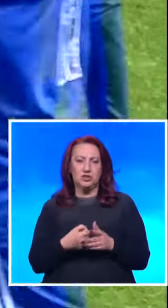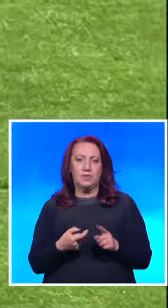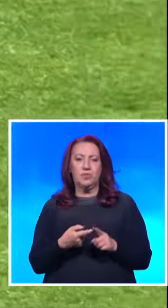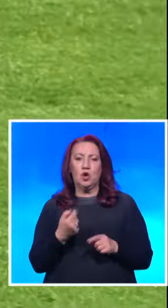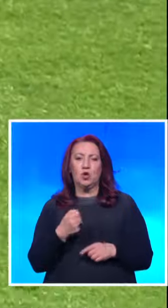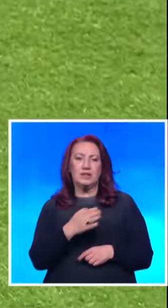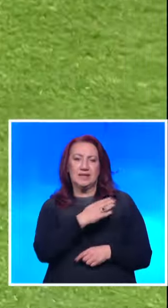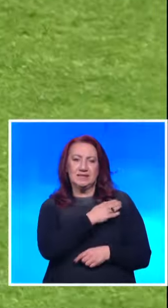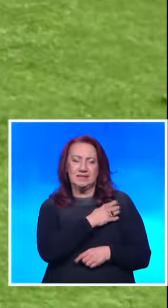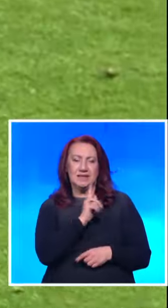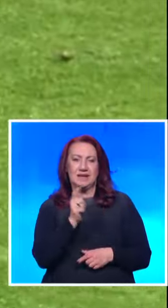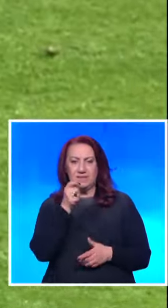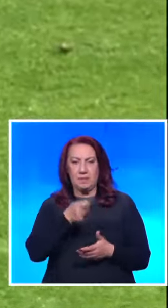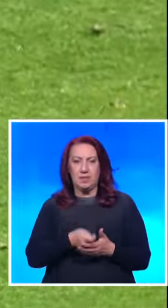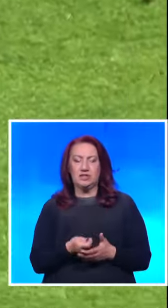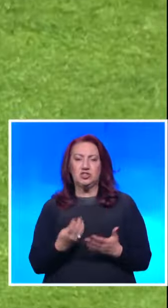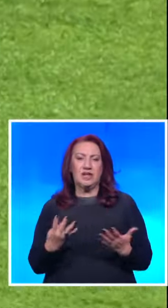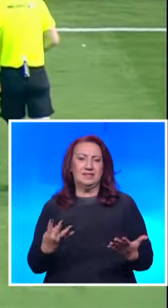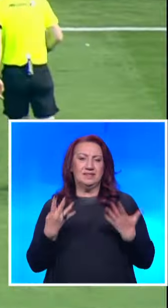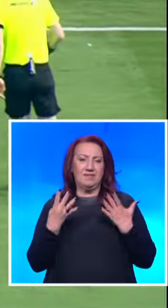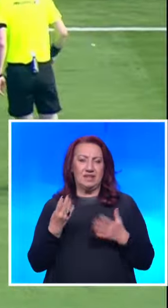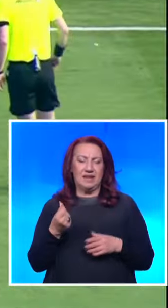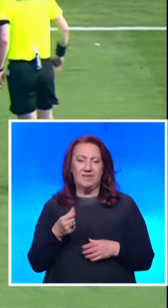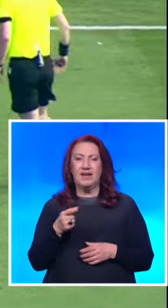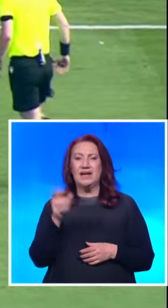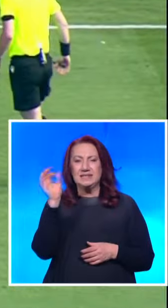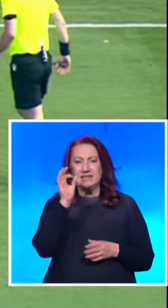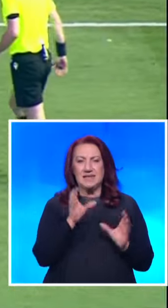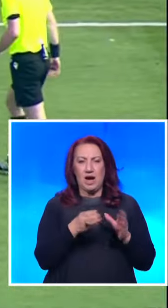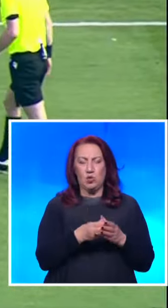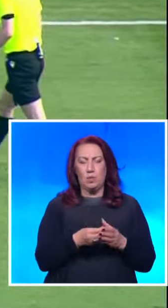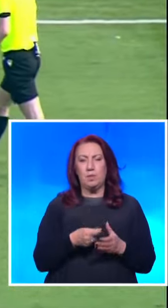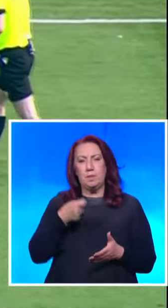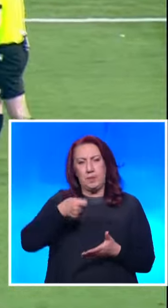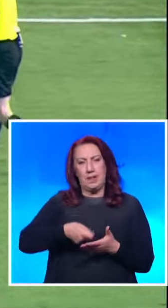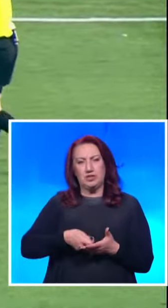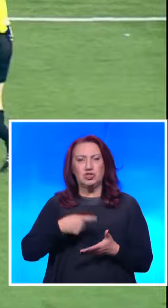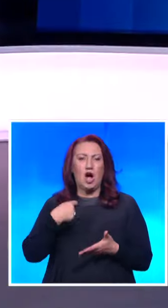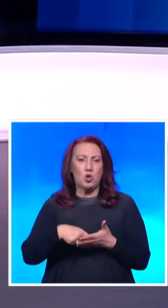платят 9000 лева, а сините бяха глобени с 5000 лева.